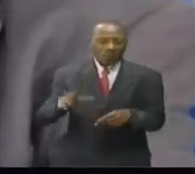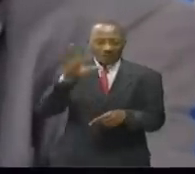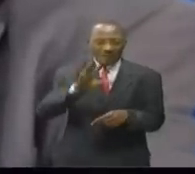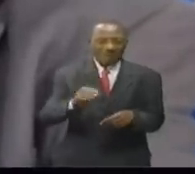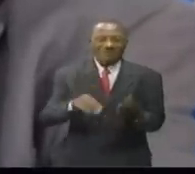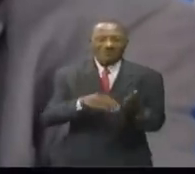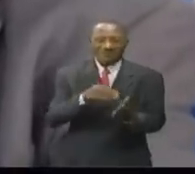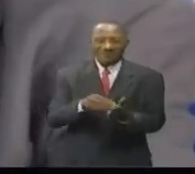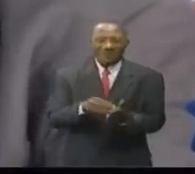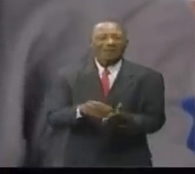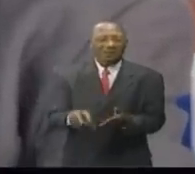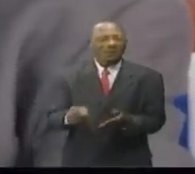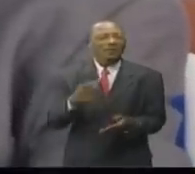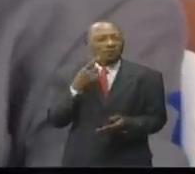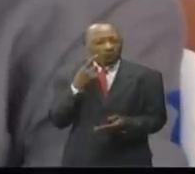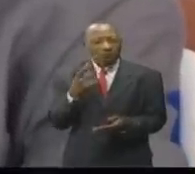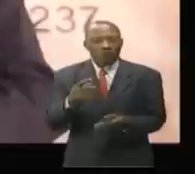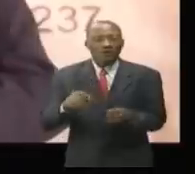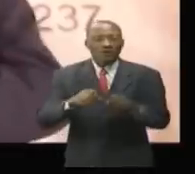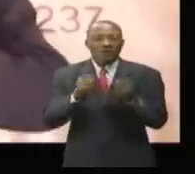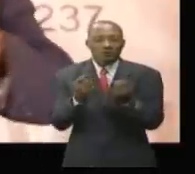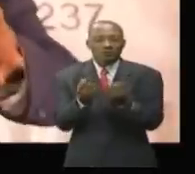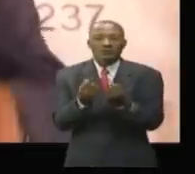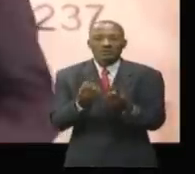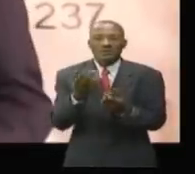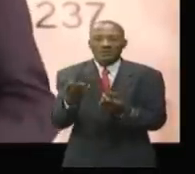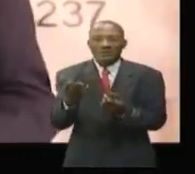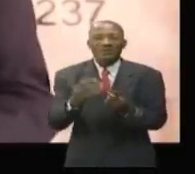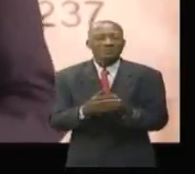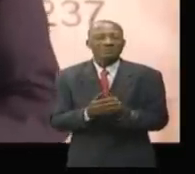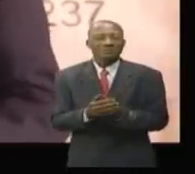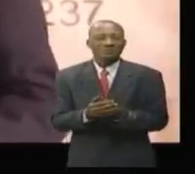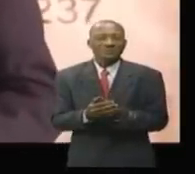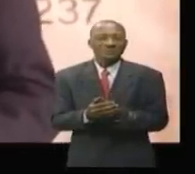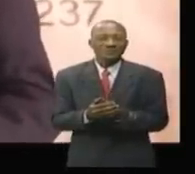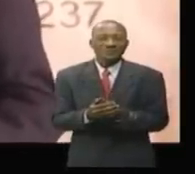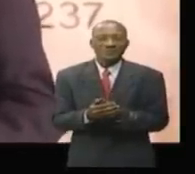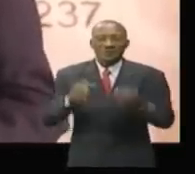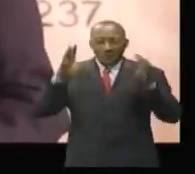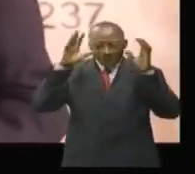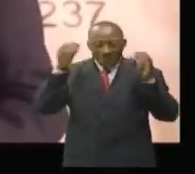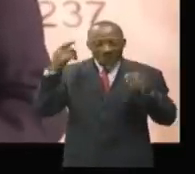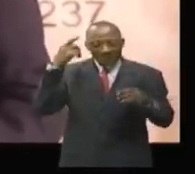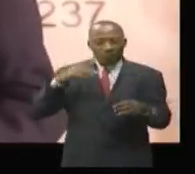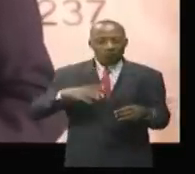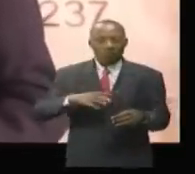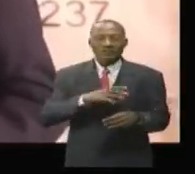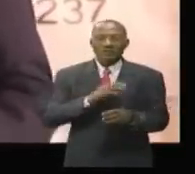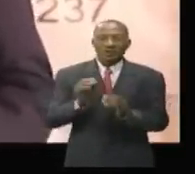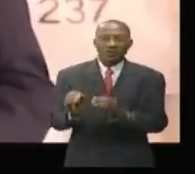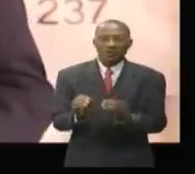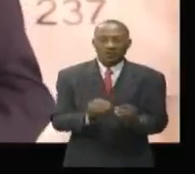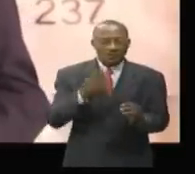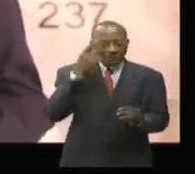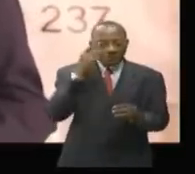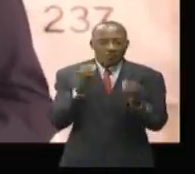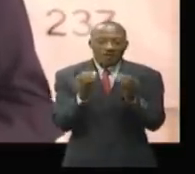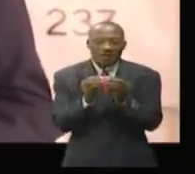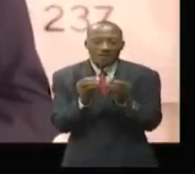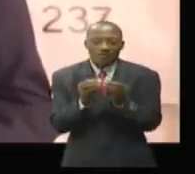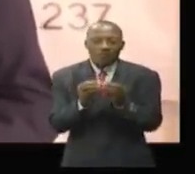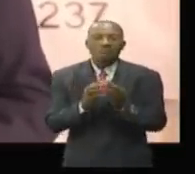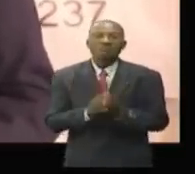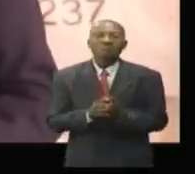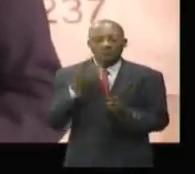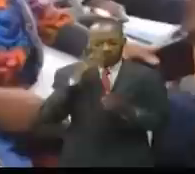en Afrique noire. Argument soutenu par Simon Bosso Kiamputu, président du comité d'organisation du colloque sur le développement du